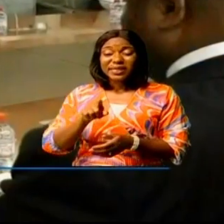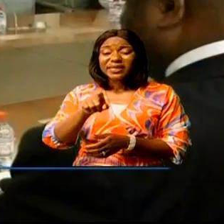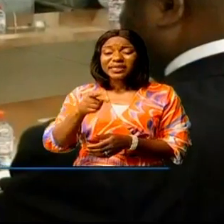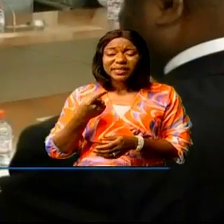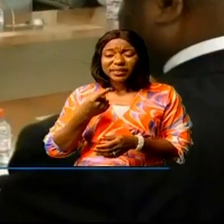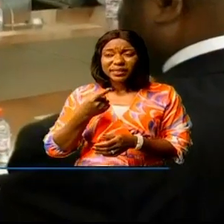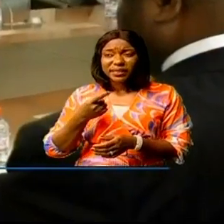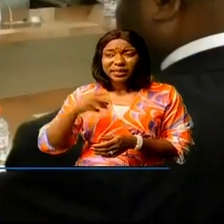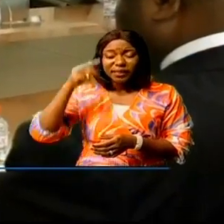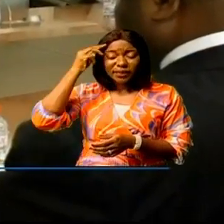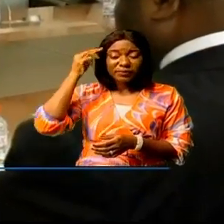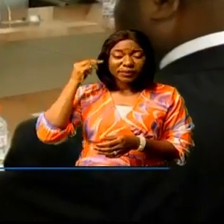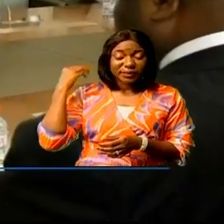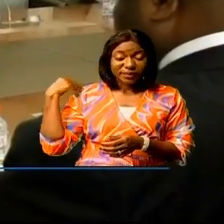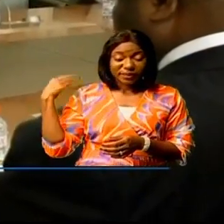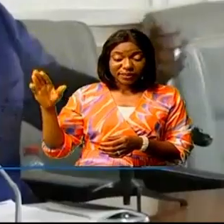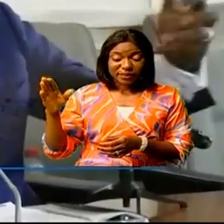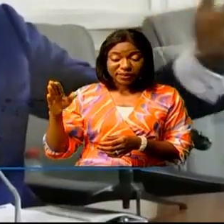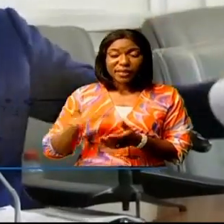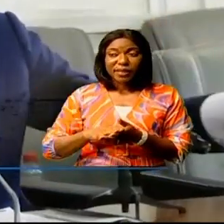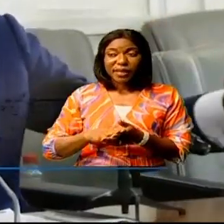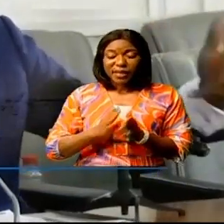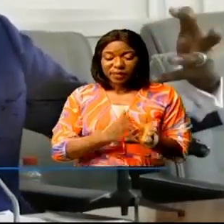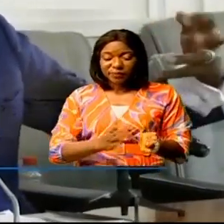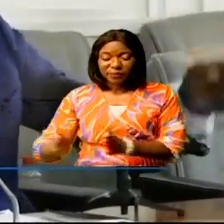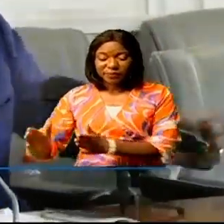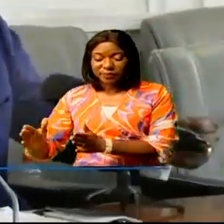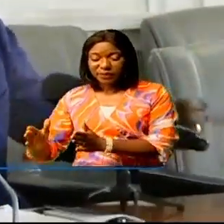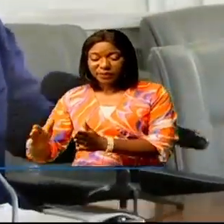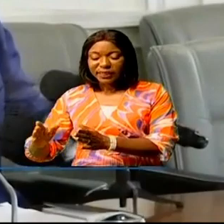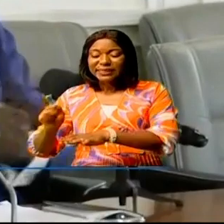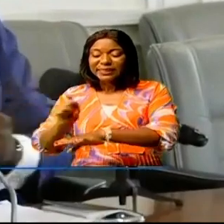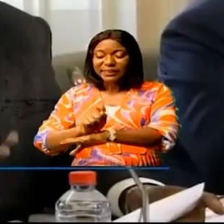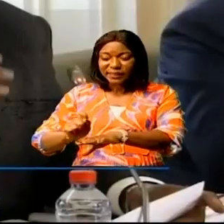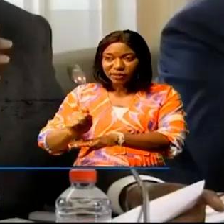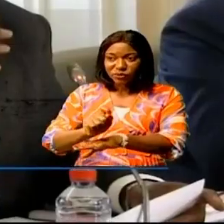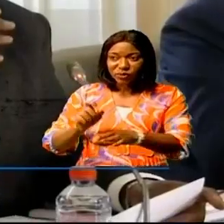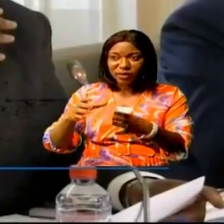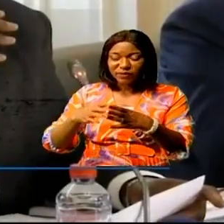ministres d'État de l'aménagement du territoire, Maître Guy Luandomboyo, et son